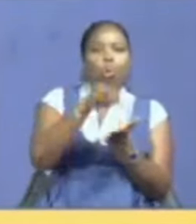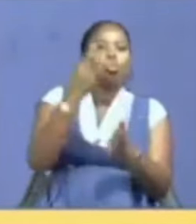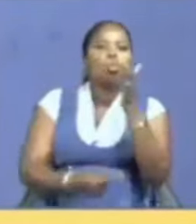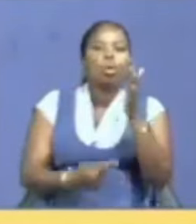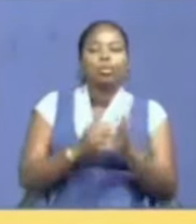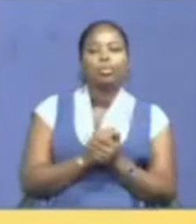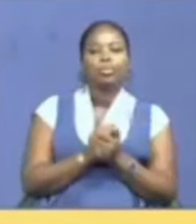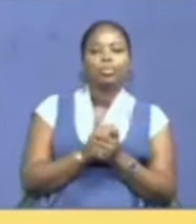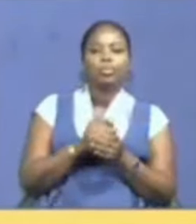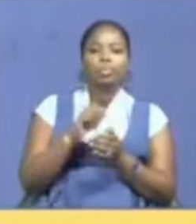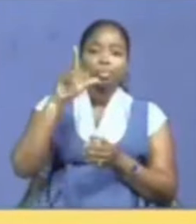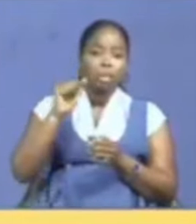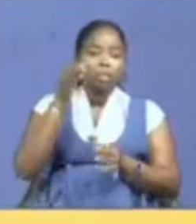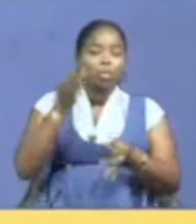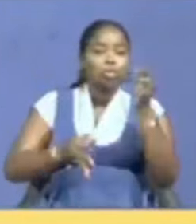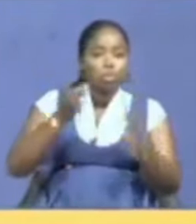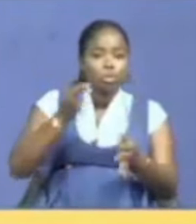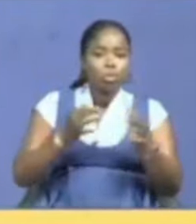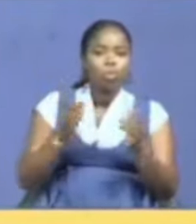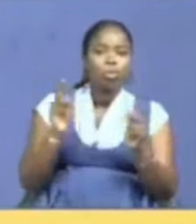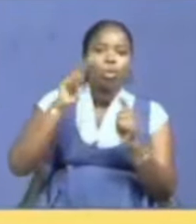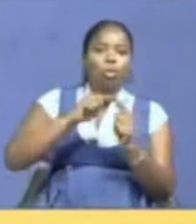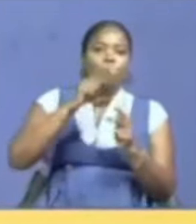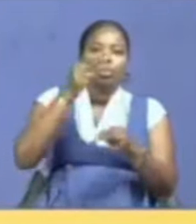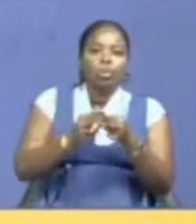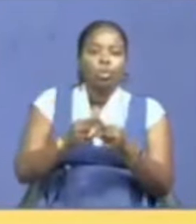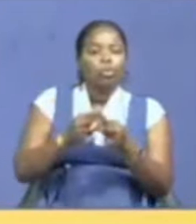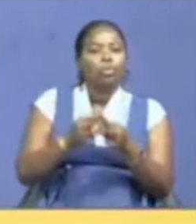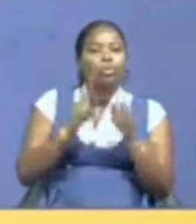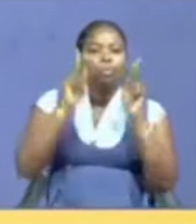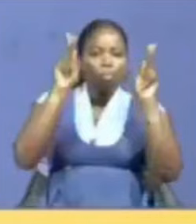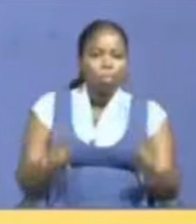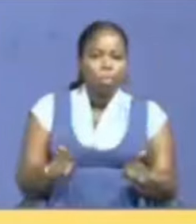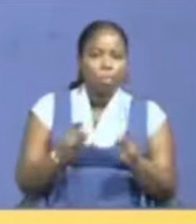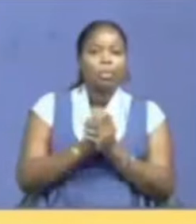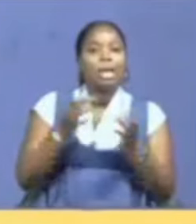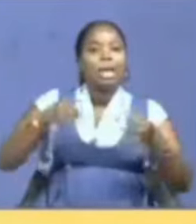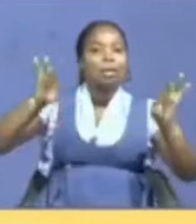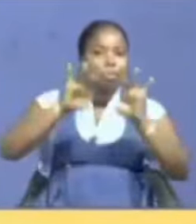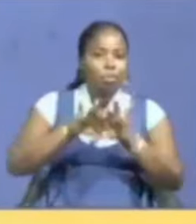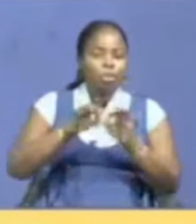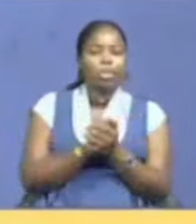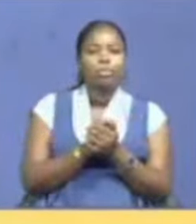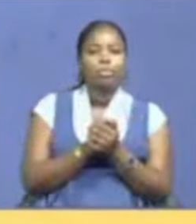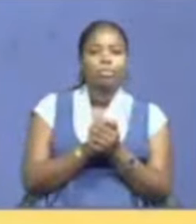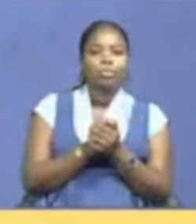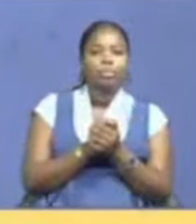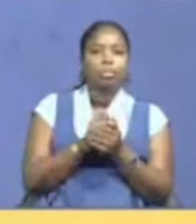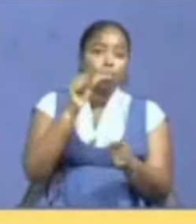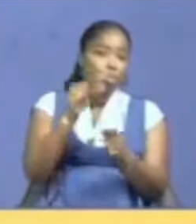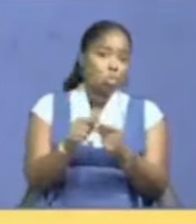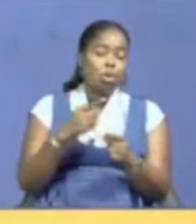citoyenes la justice ét rendue au nom du peuple il est donc pertinent que le peuple a son mot à